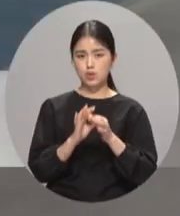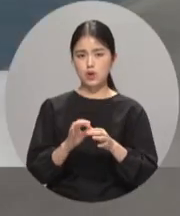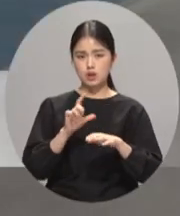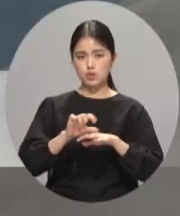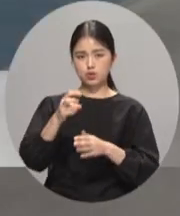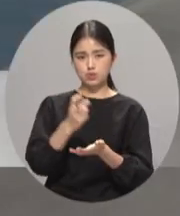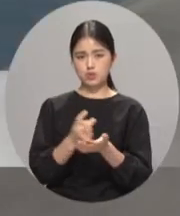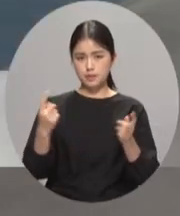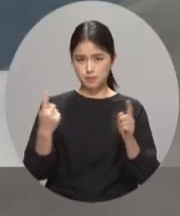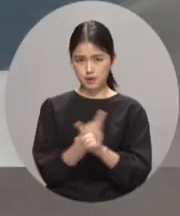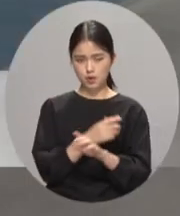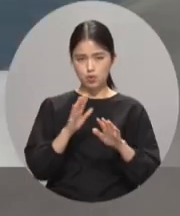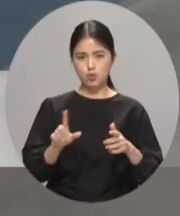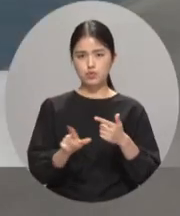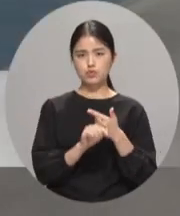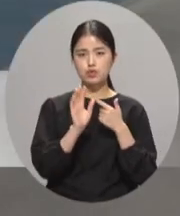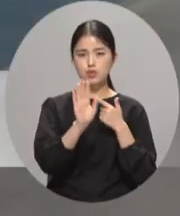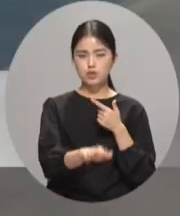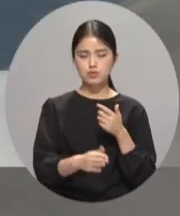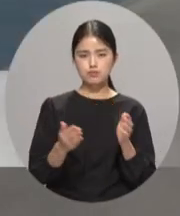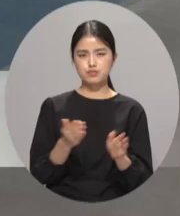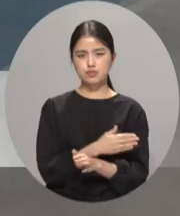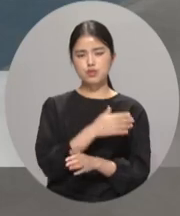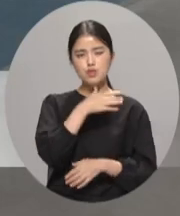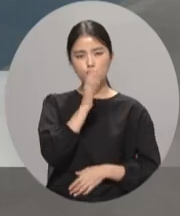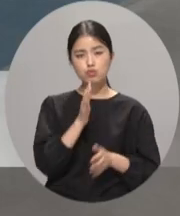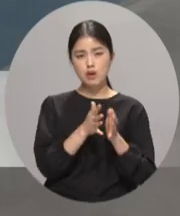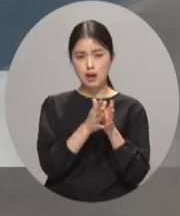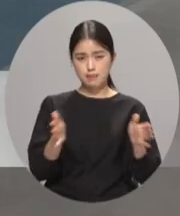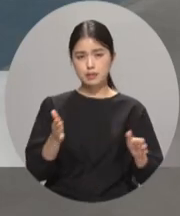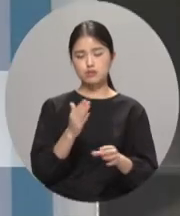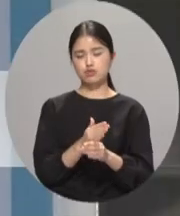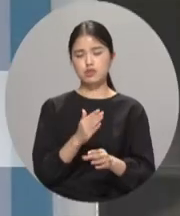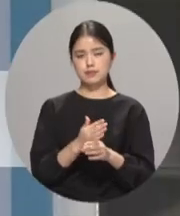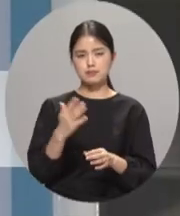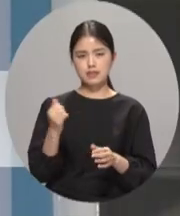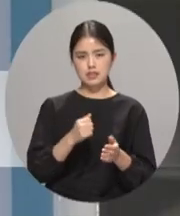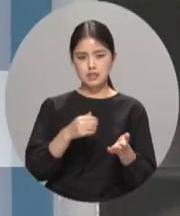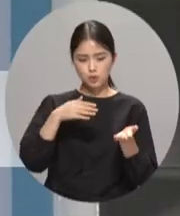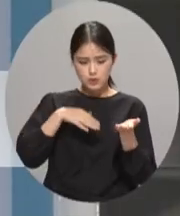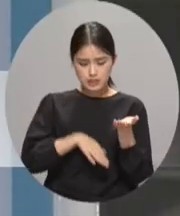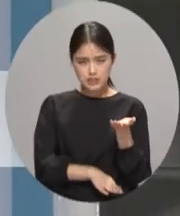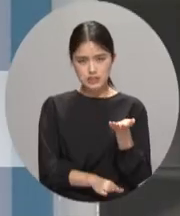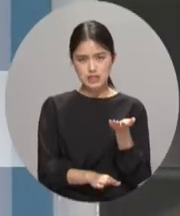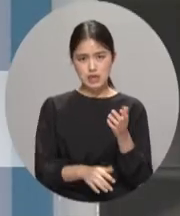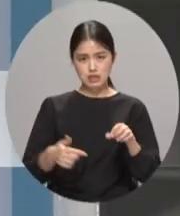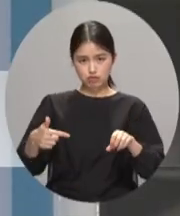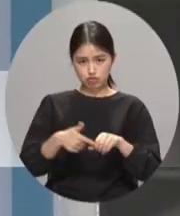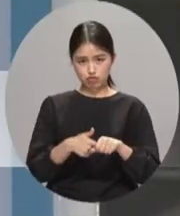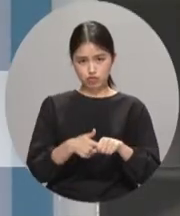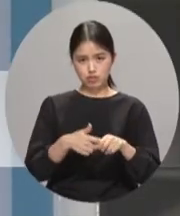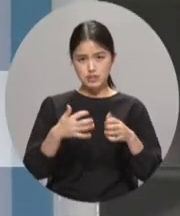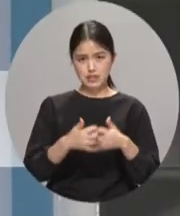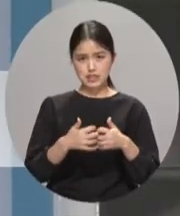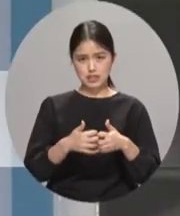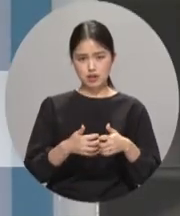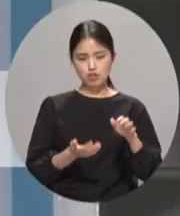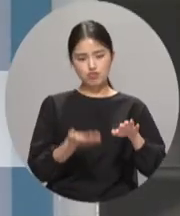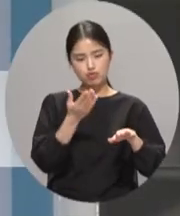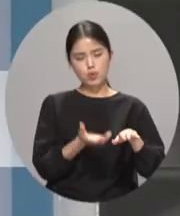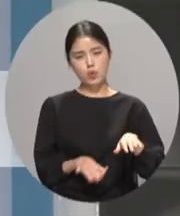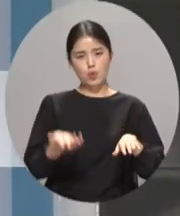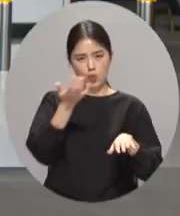조례를 개정해 올 하반기부터 노후 아파트를 중심으로 지하 충전 시설을 지상으로 이전하는 사업을